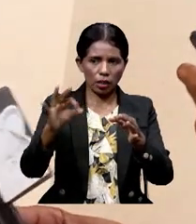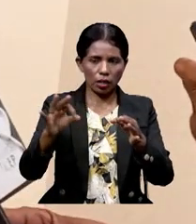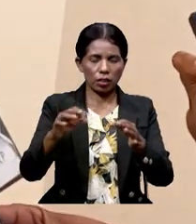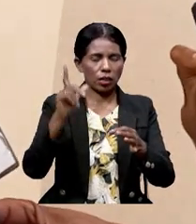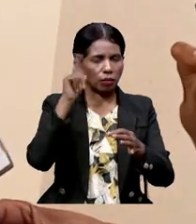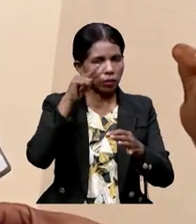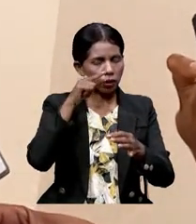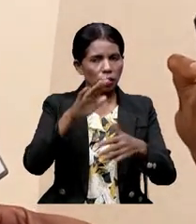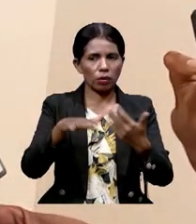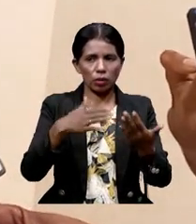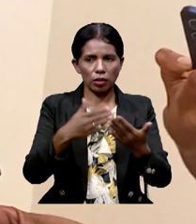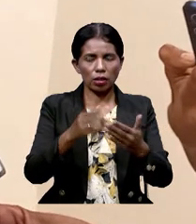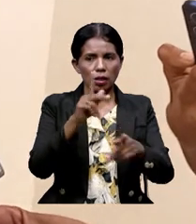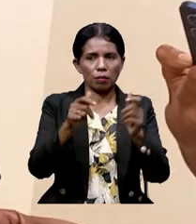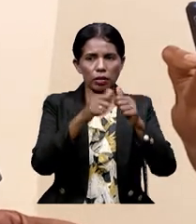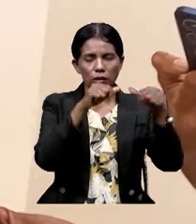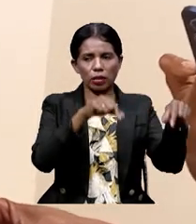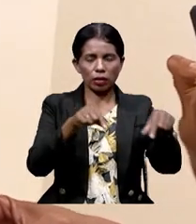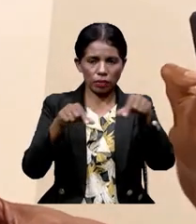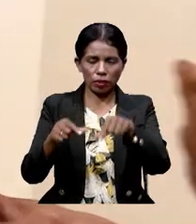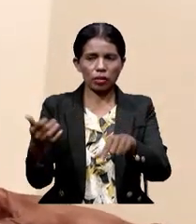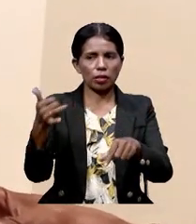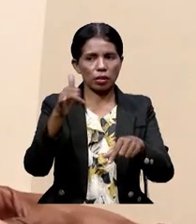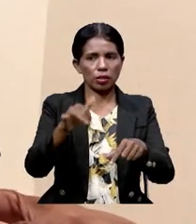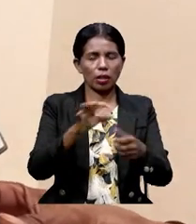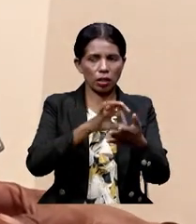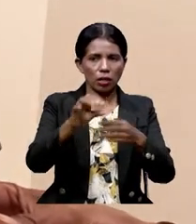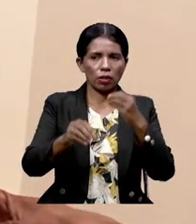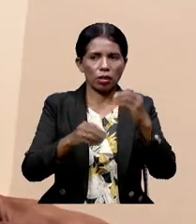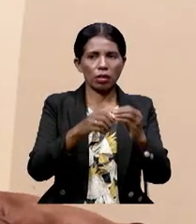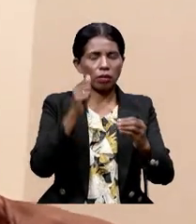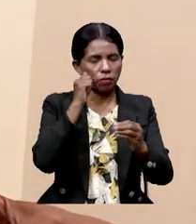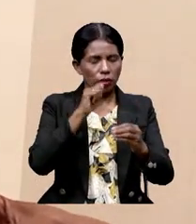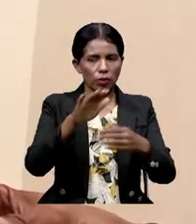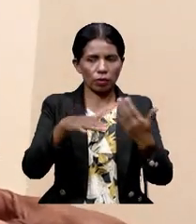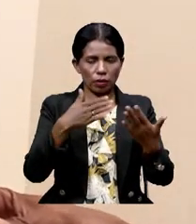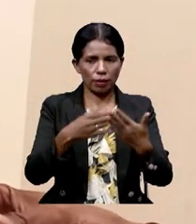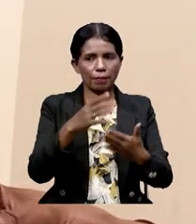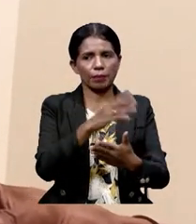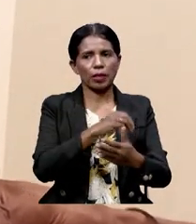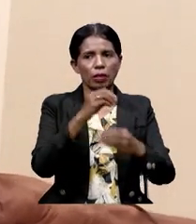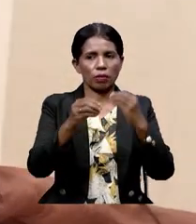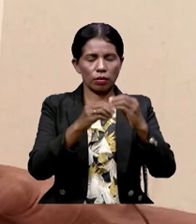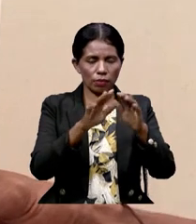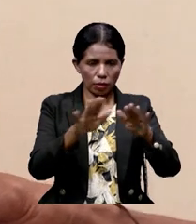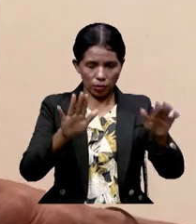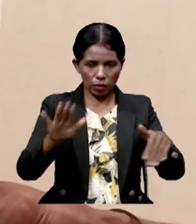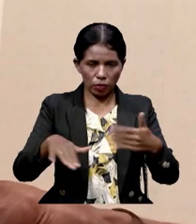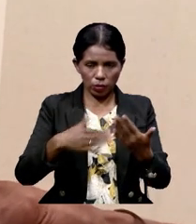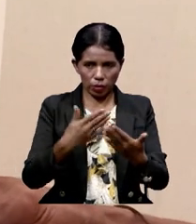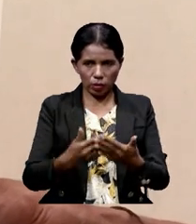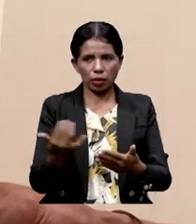sira deficiencia malo deficiencia sira kere konoba feto sira no mos ba mos labari sira sira ne